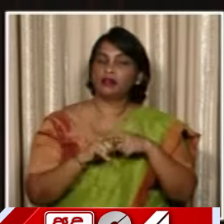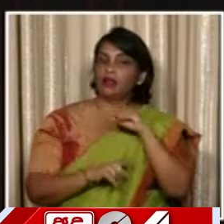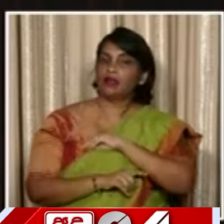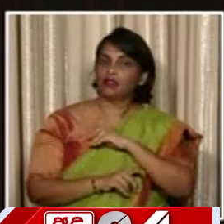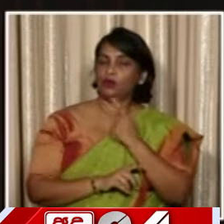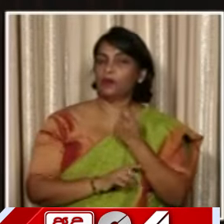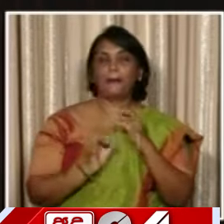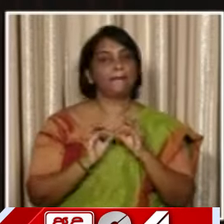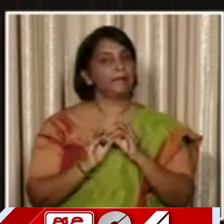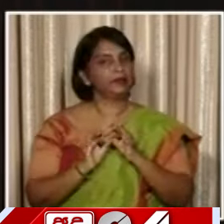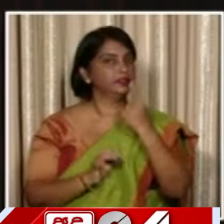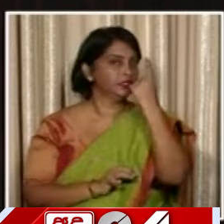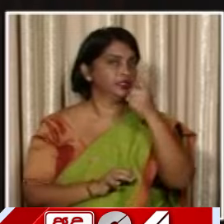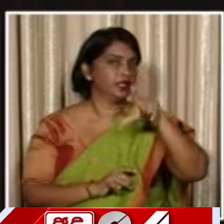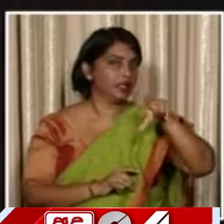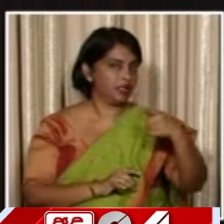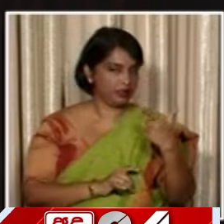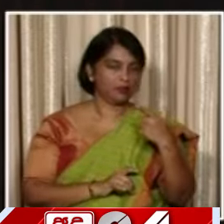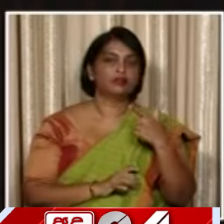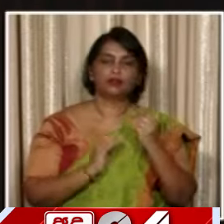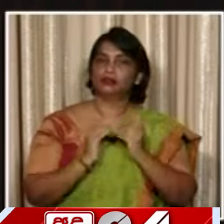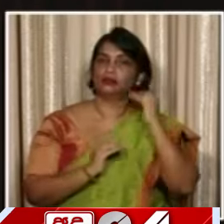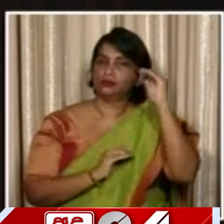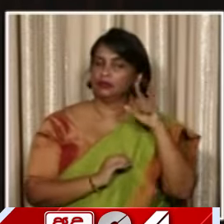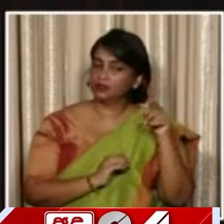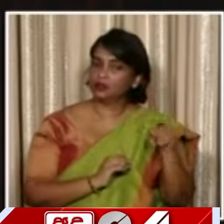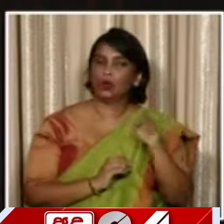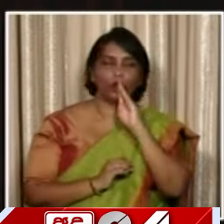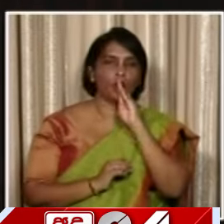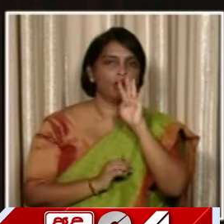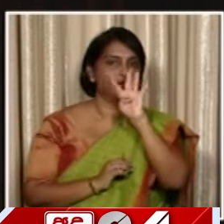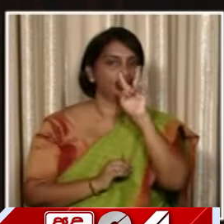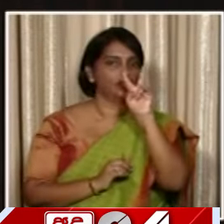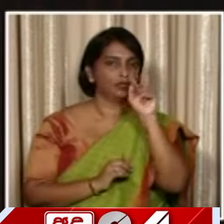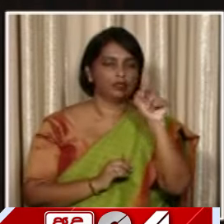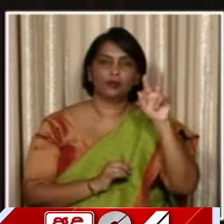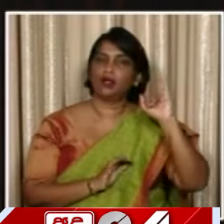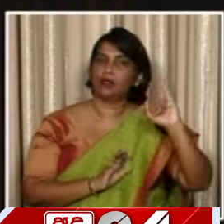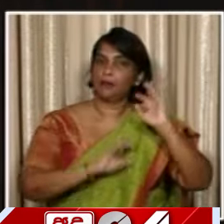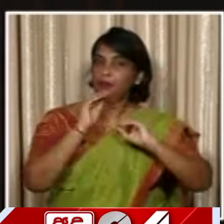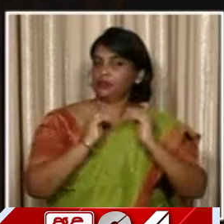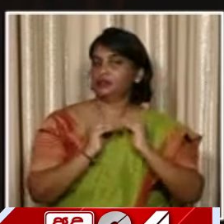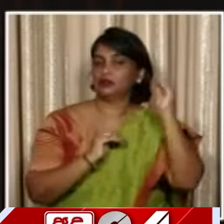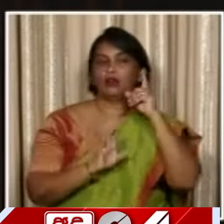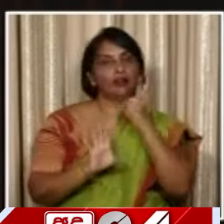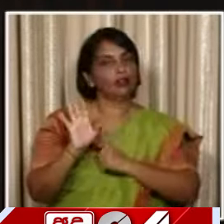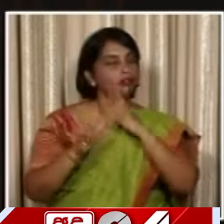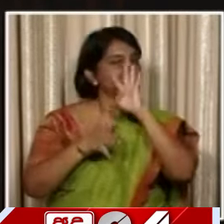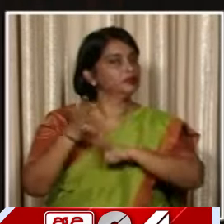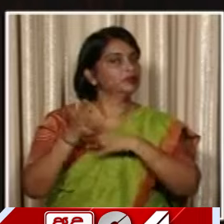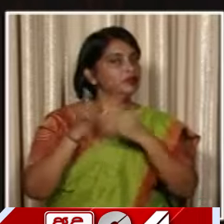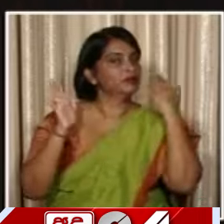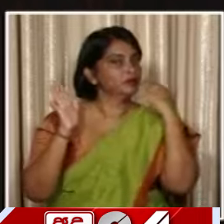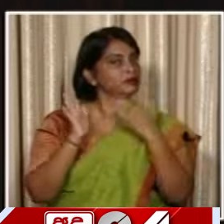රුපියල් බිලියන 1700කින් ඉහළ ගියා ඒ කියන්නේ 142.6ක වර්ධනයක් වාර්ෂික